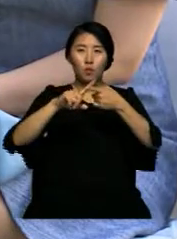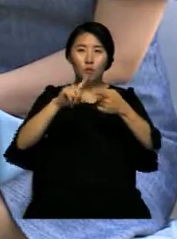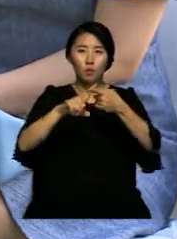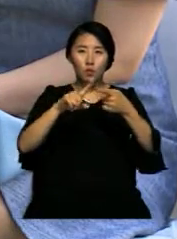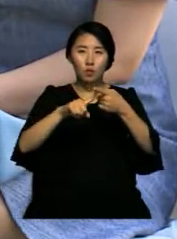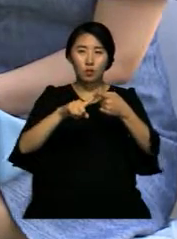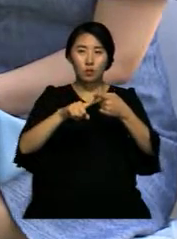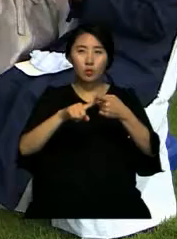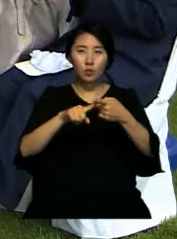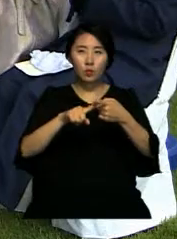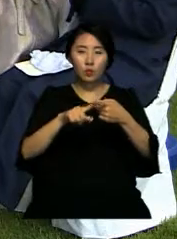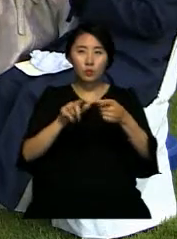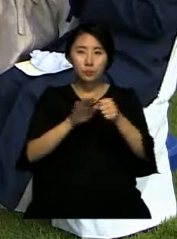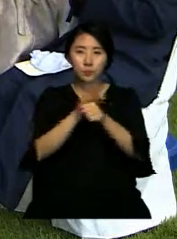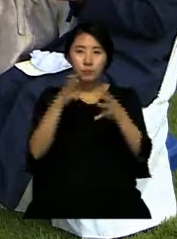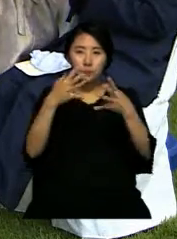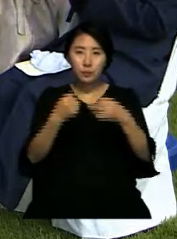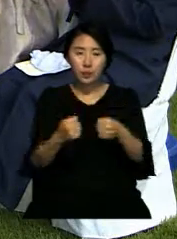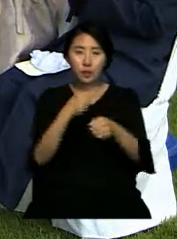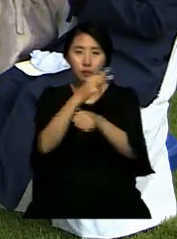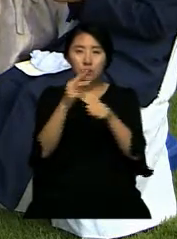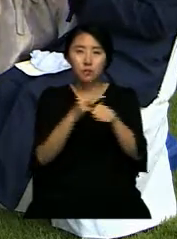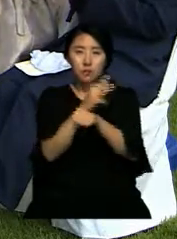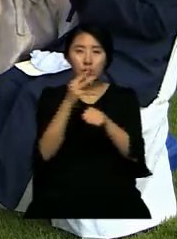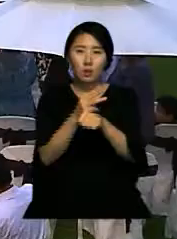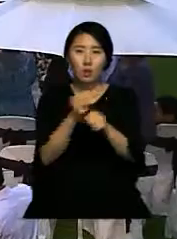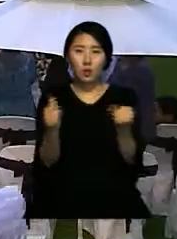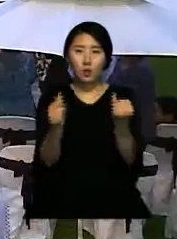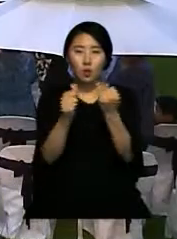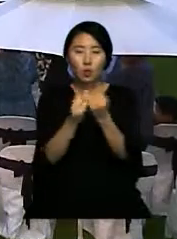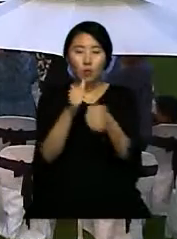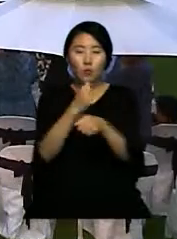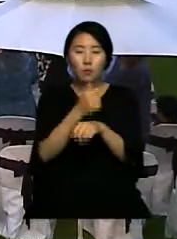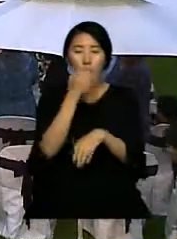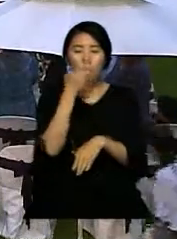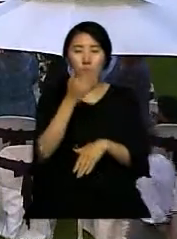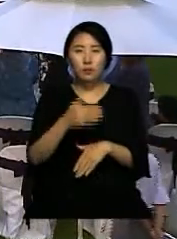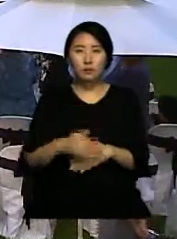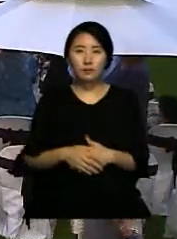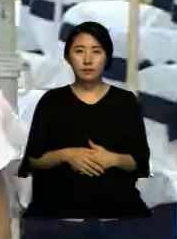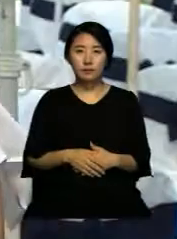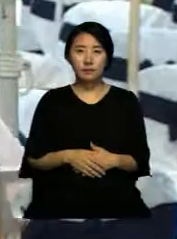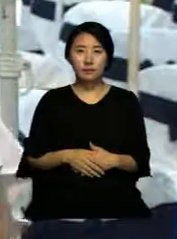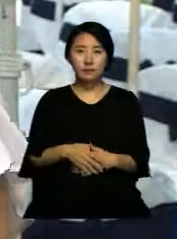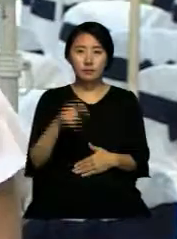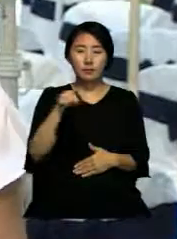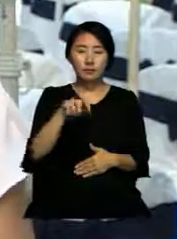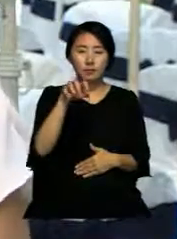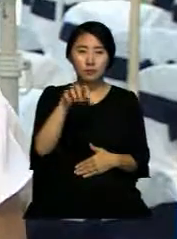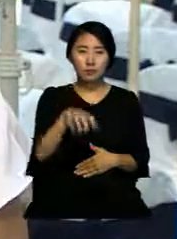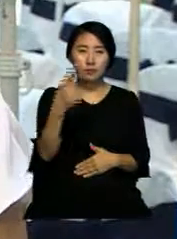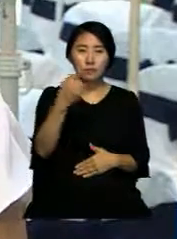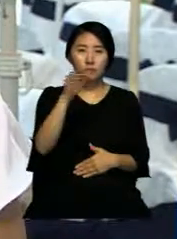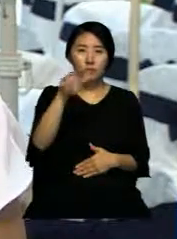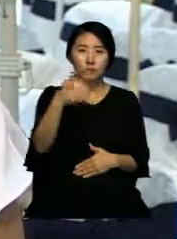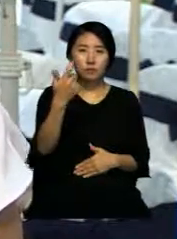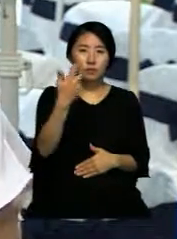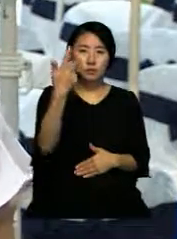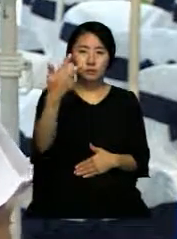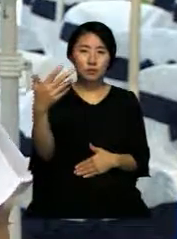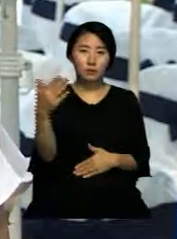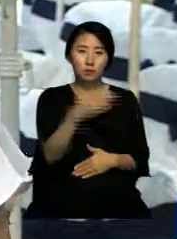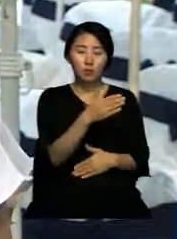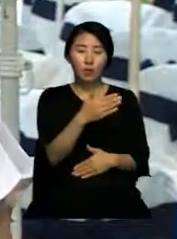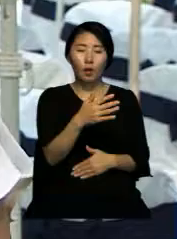운치 있는 야외 결혼식을 3시간 동안 여유 있게 즐길 수 있습니다. 이 공간은